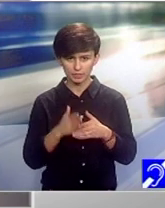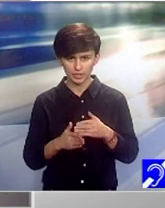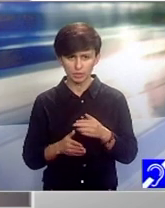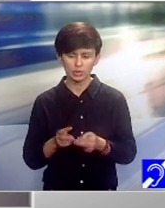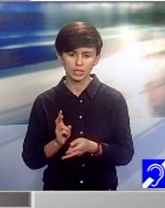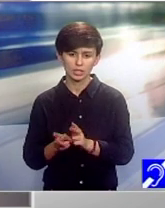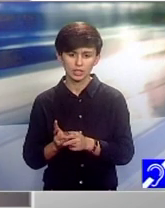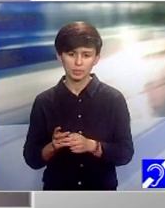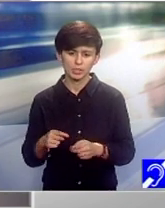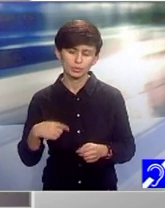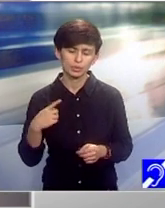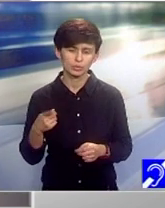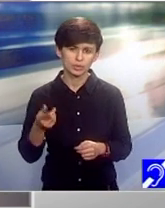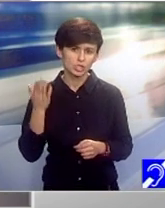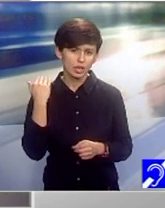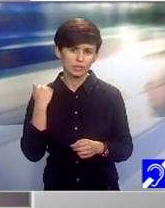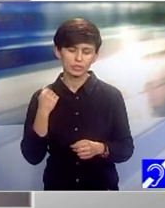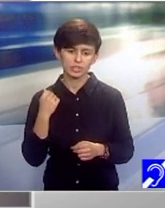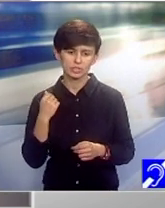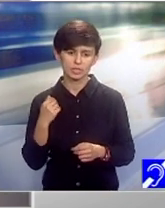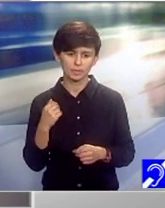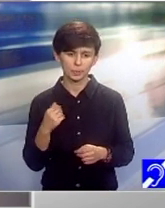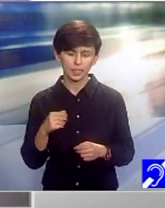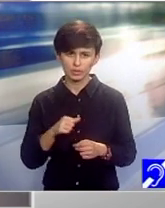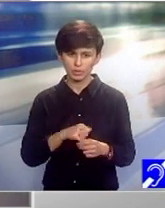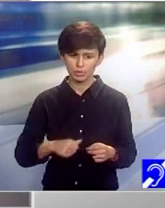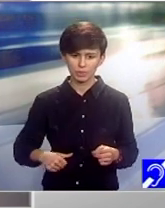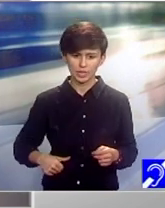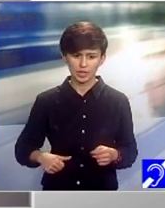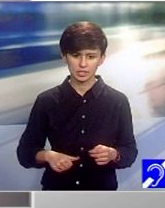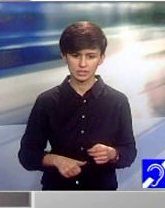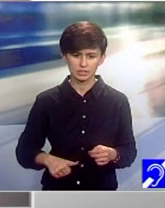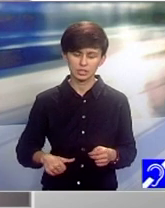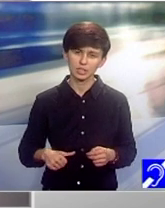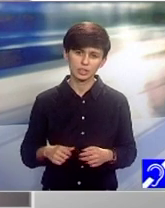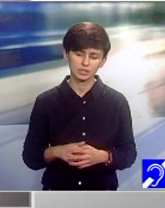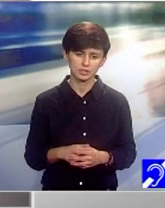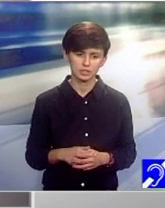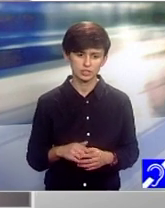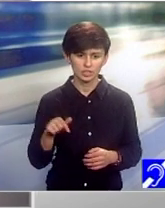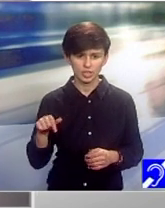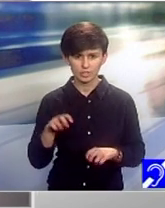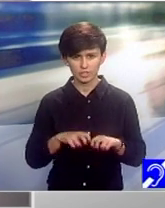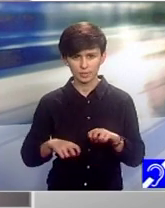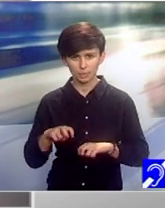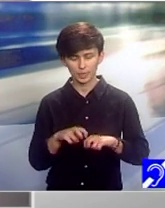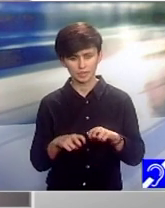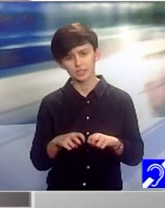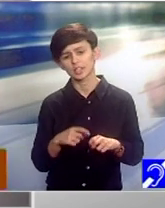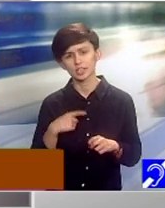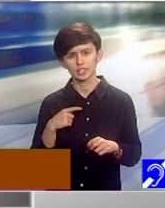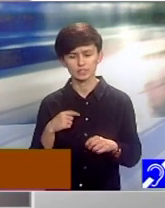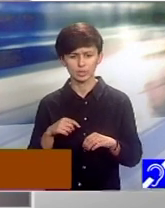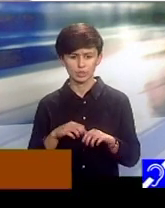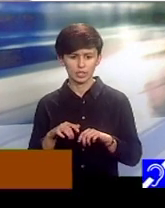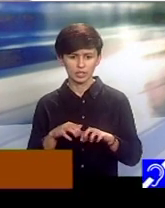radioterapia, după ce au fost operațiile, deci eram la sfârșitul tratamentului și acel PET scan este un computer tomograf